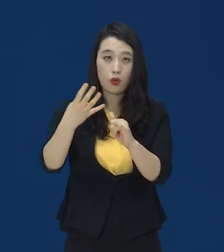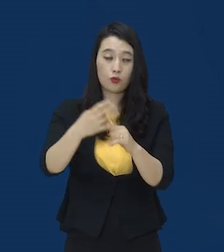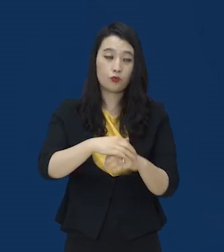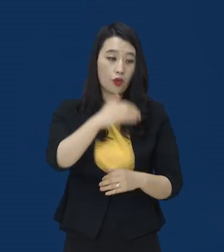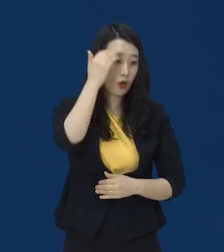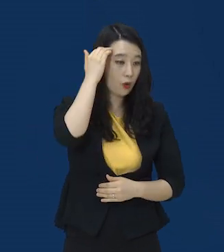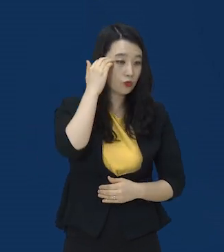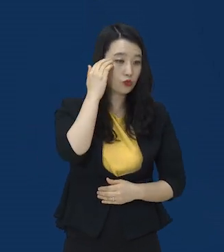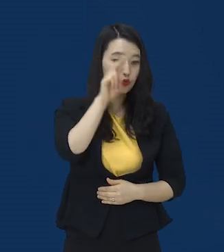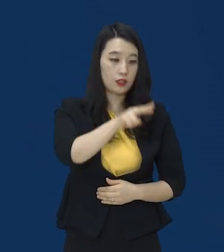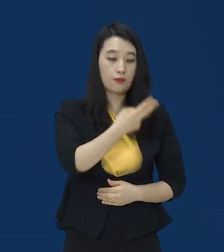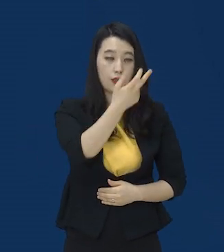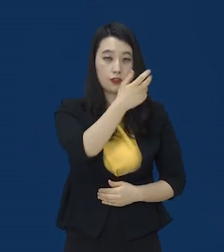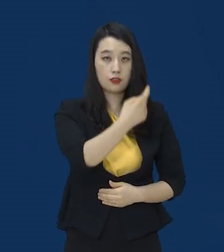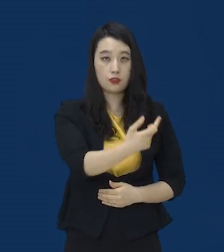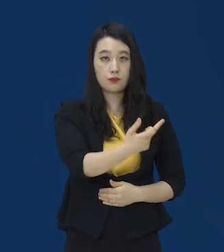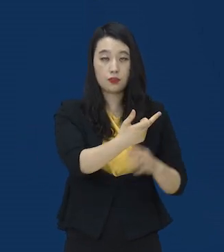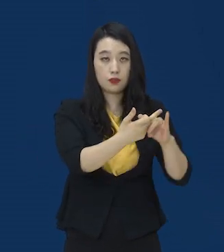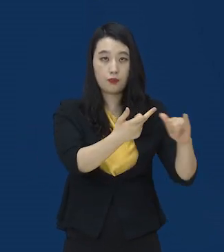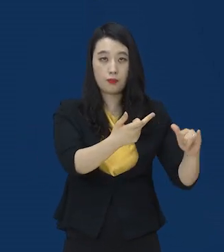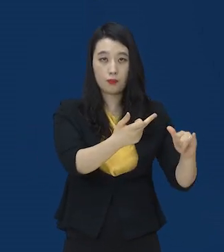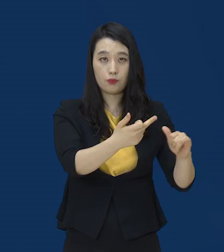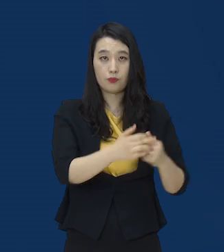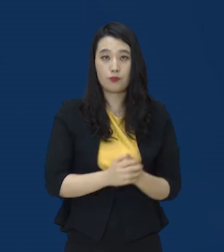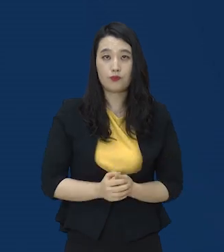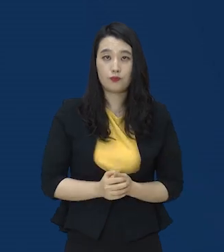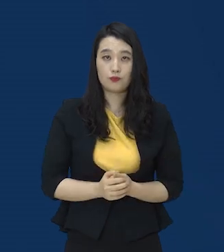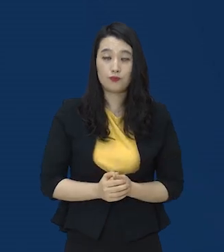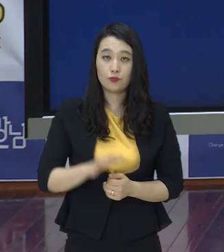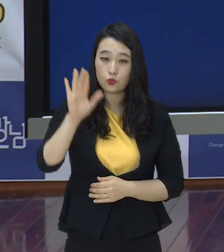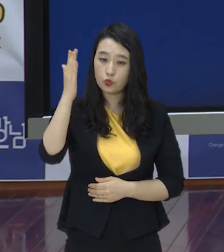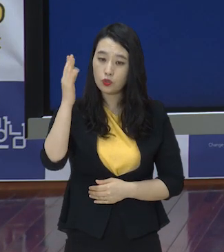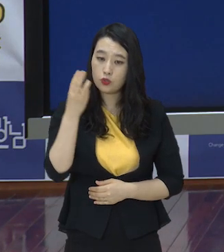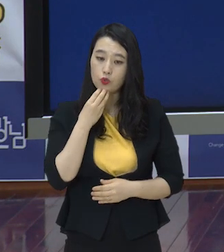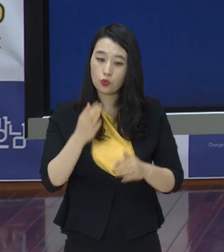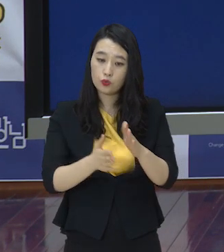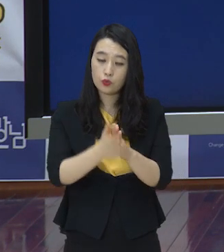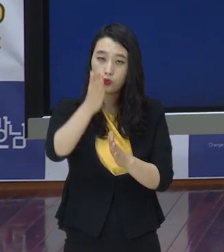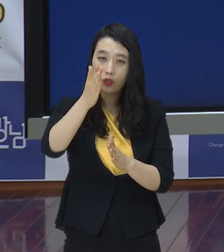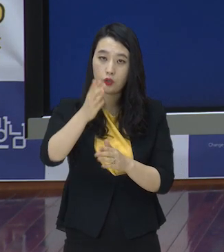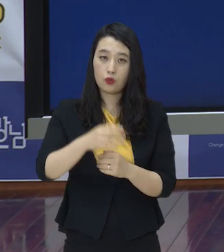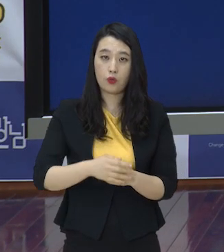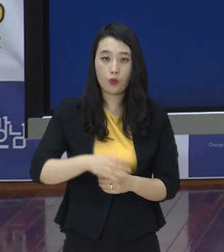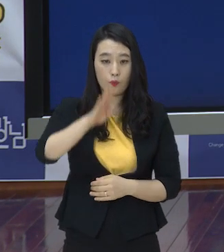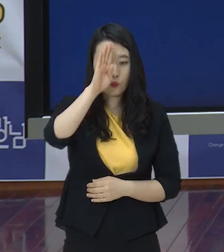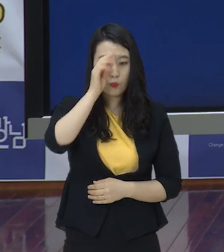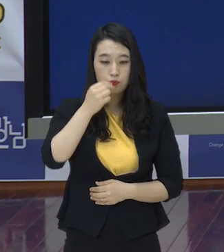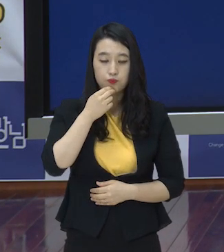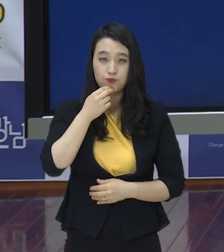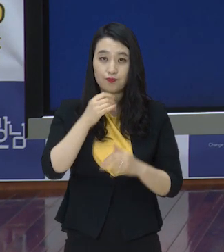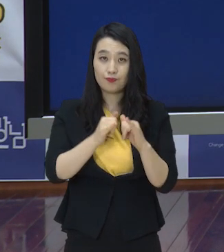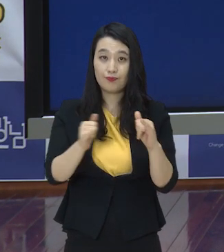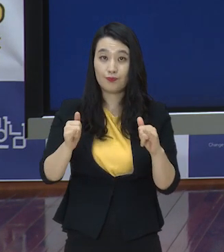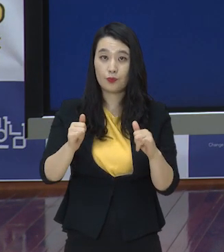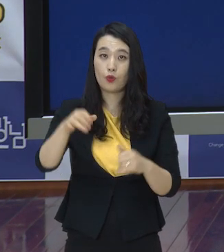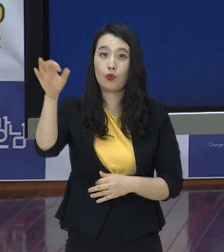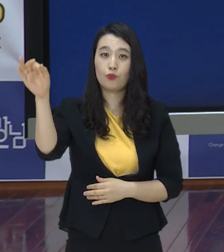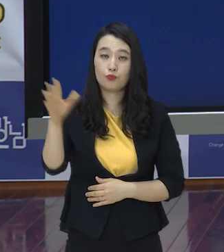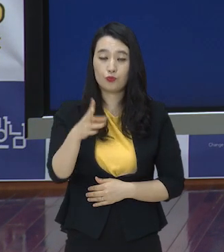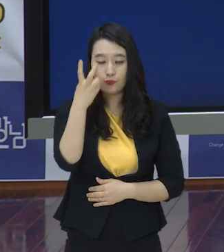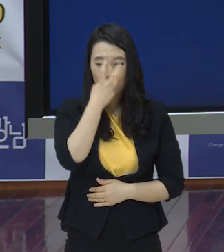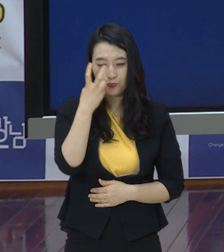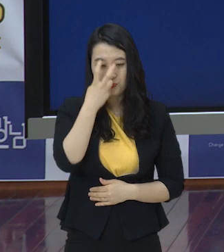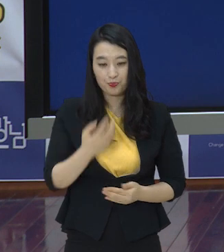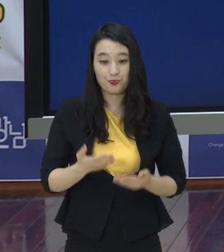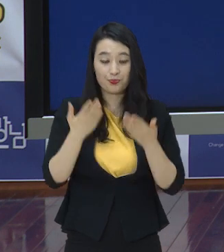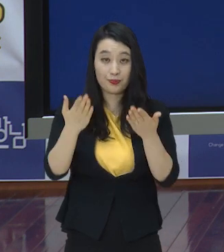거주자는 217명이었습니다. 최근 서울시가 무증상 시민에게 무료 검체 검사를